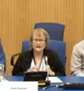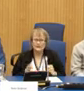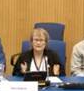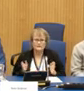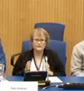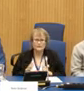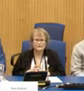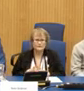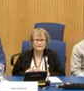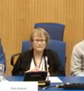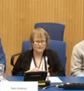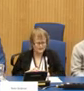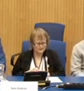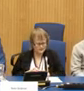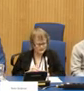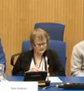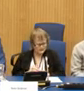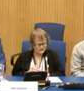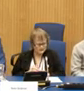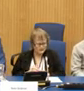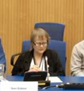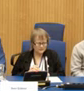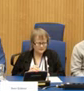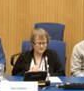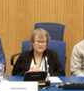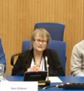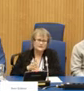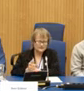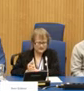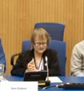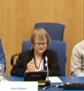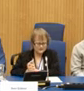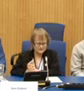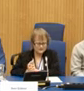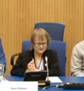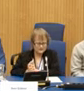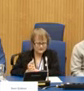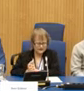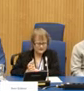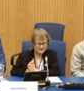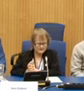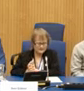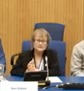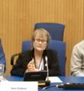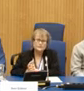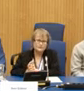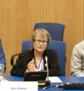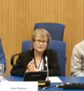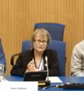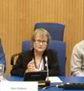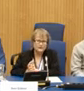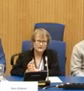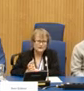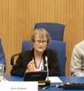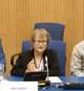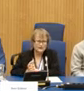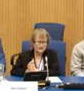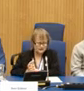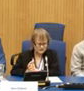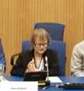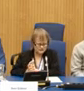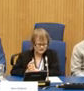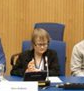Wir arbeiten im öffentlichen Bereich. Das bedeutet, wir geben verschiedene Seminare, nicht nur für Studentinnen,